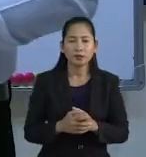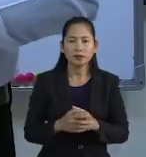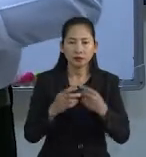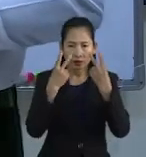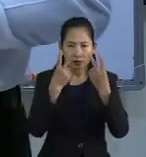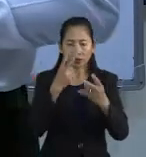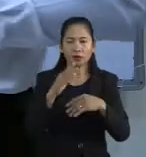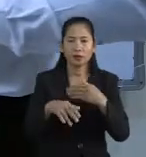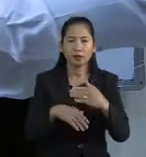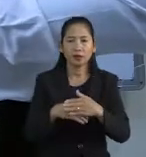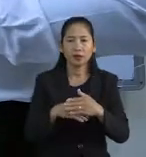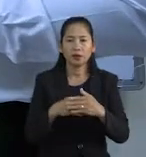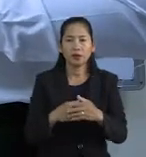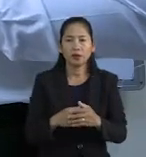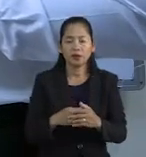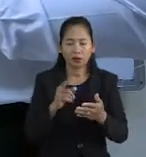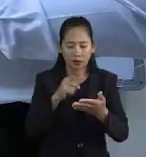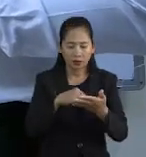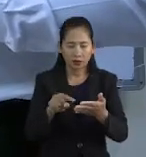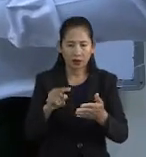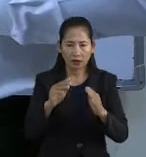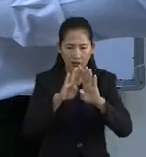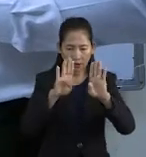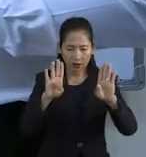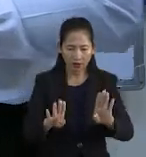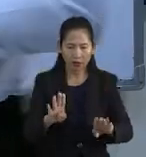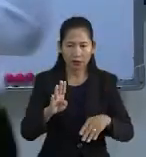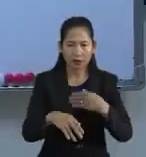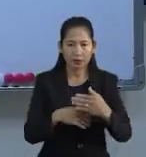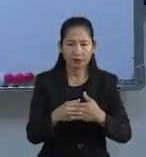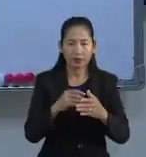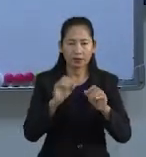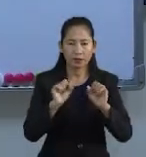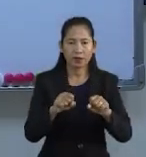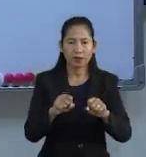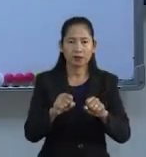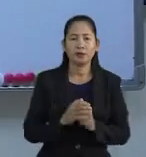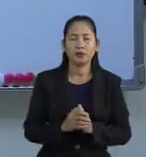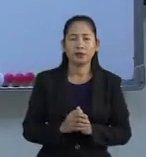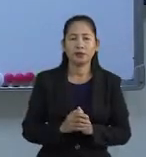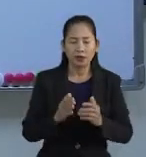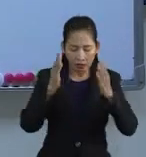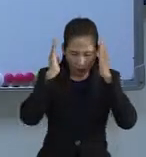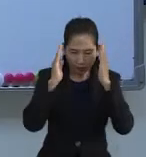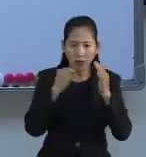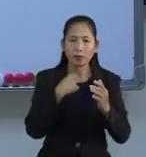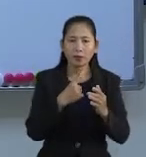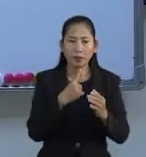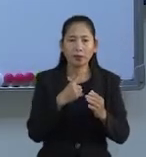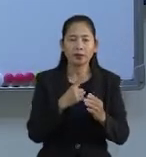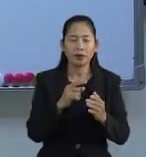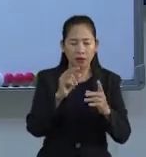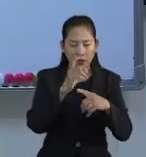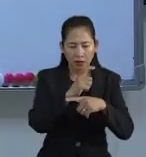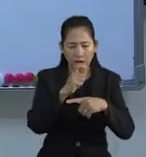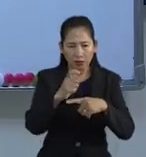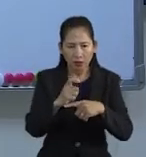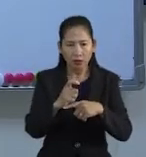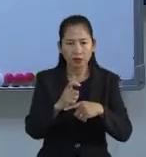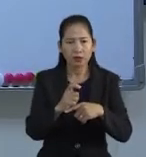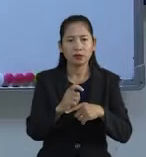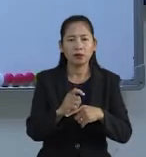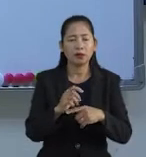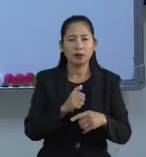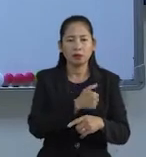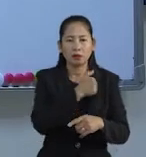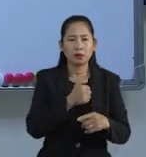con mưa từng ở kia và dương cài này lực là khi từng ở kia nó con á và chỗ práp tung